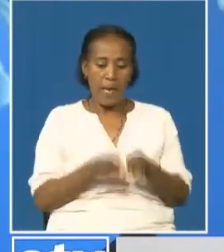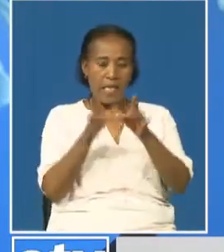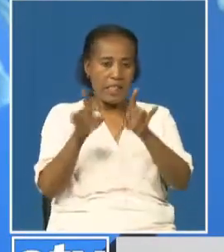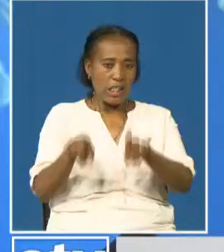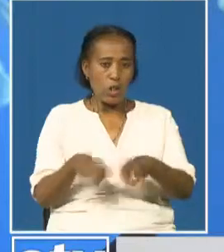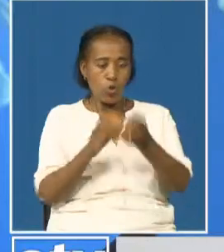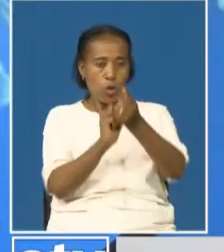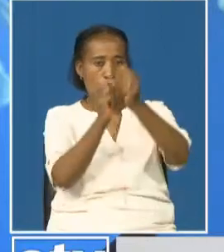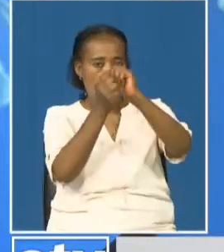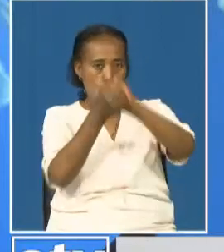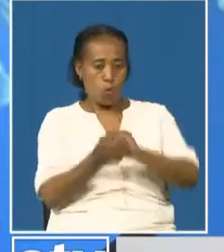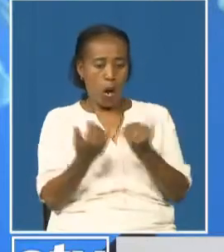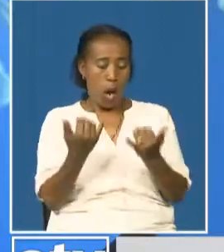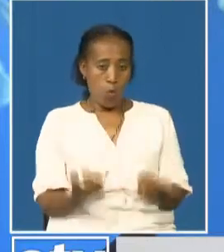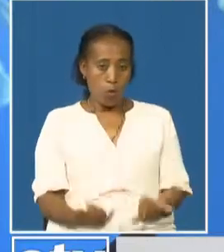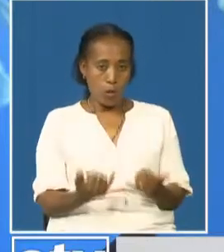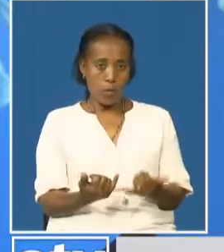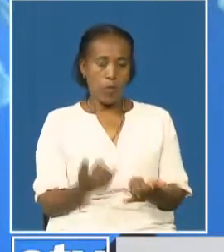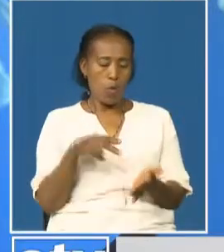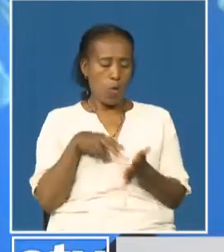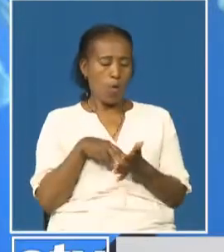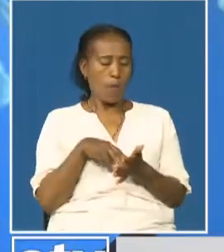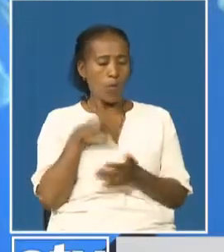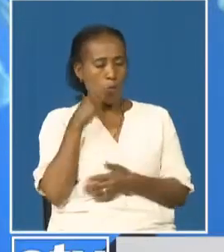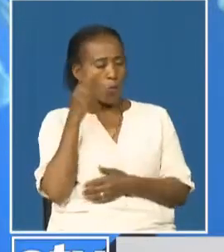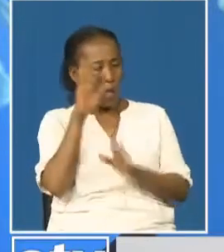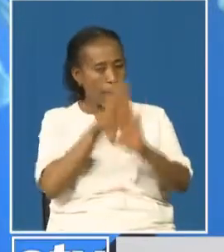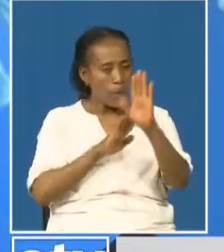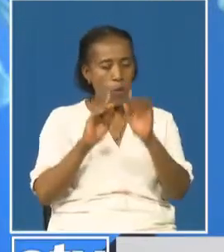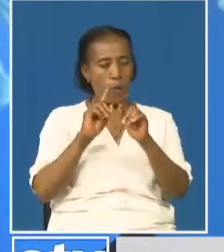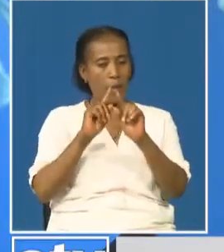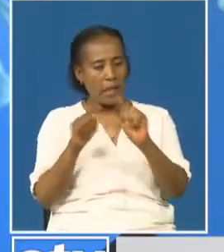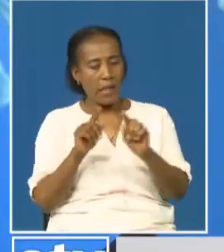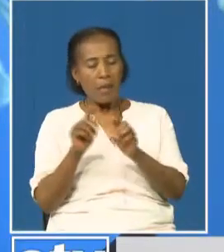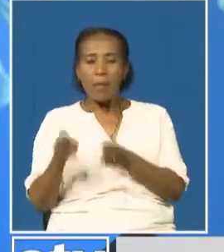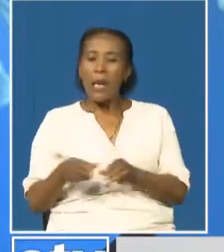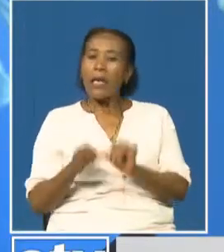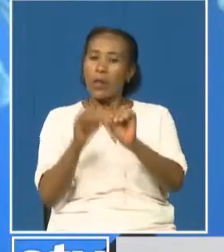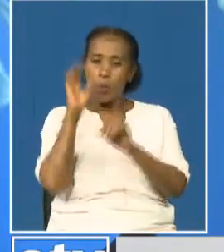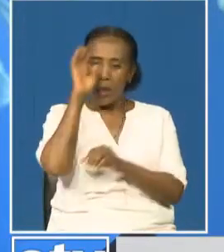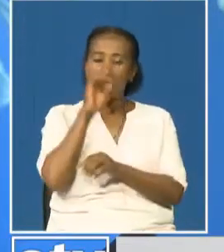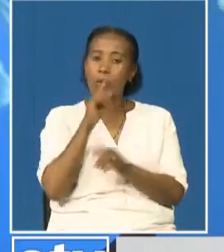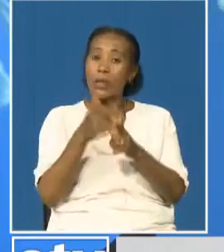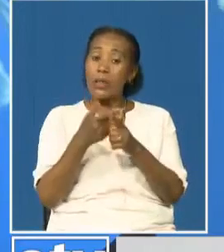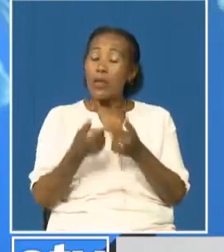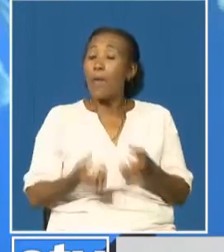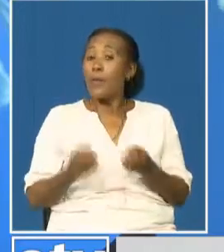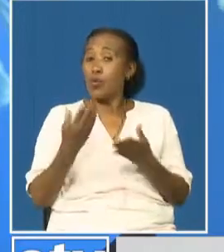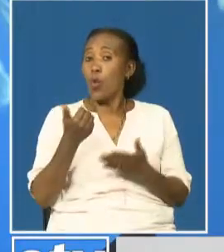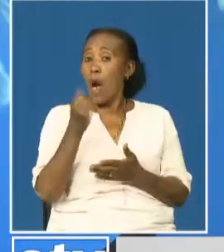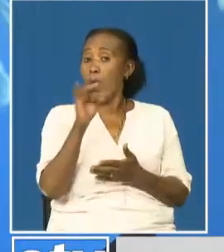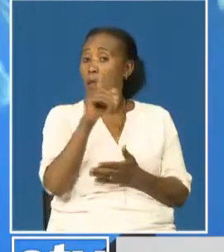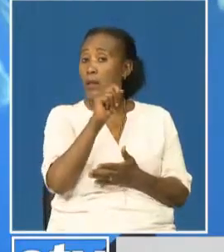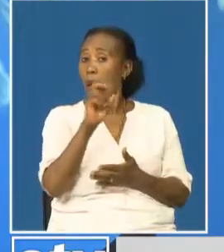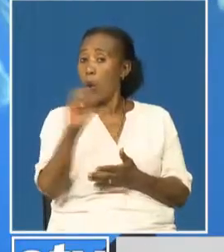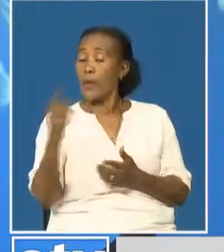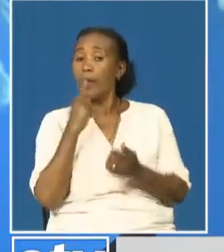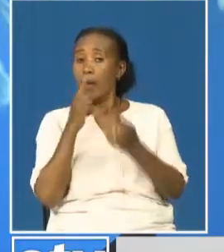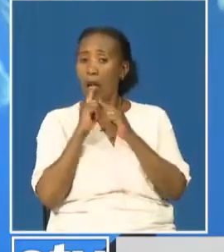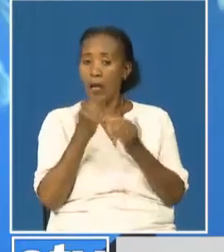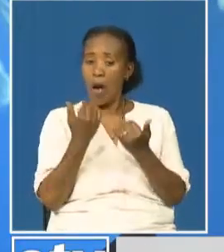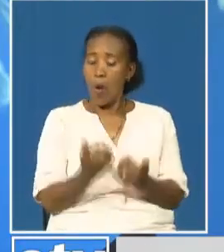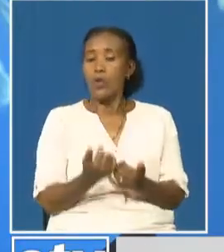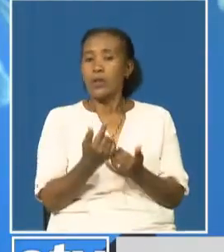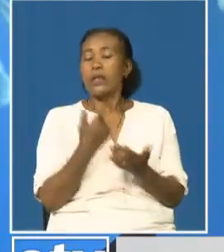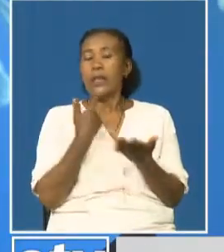ስልቱም ተቀይሮ አሁንም ቆም ብሎ ገምግሞ በተለያየ መንገድ መቀጠሉ ደግሞ የግድ ነው። እንግዲህ ብዙ አሉታዊ ነገሮችን ተነጋግረናል። እስካሁን